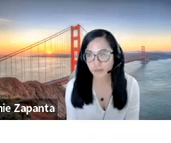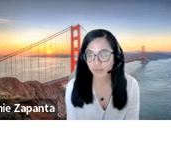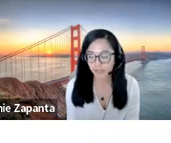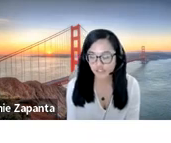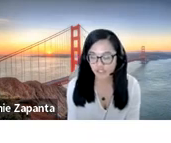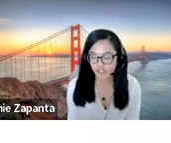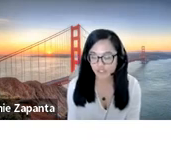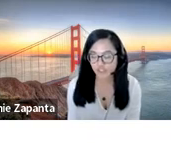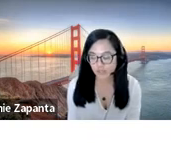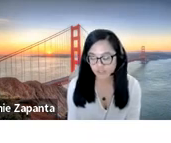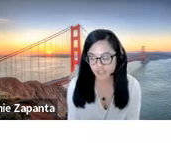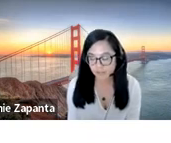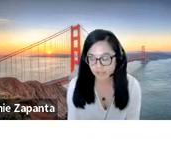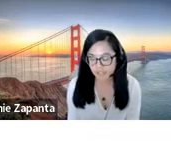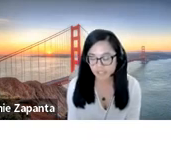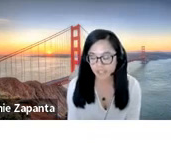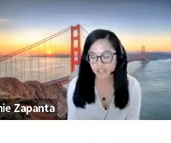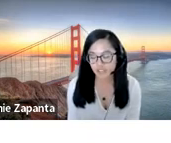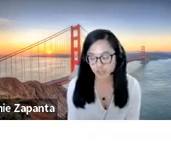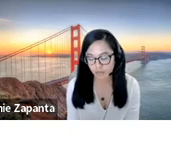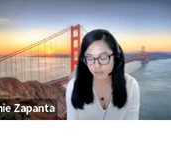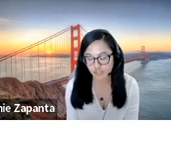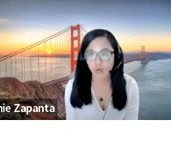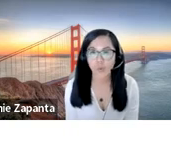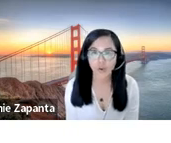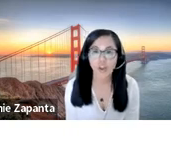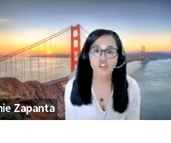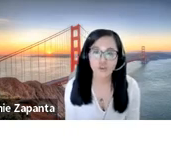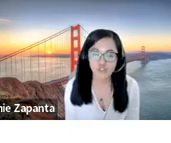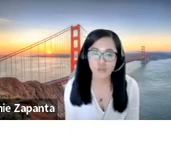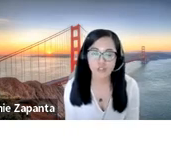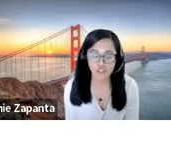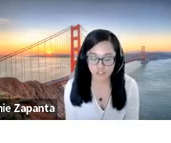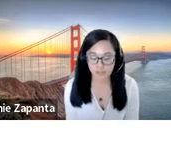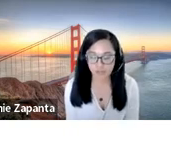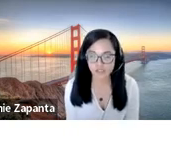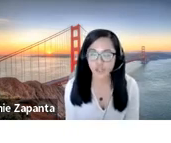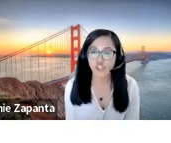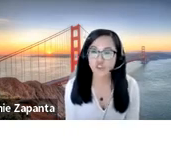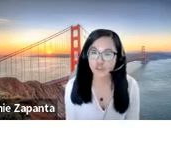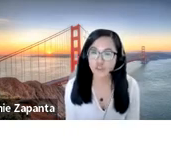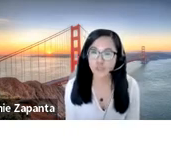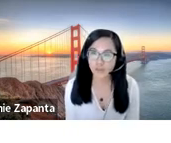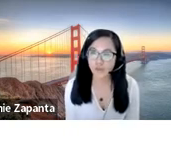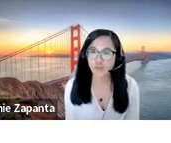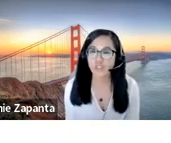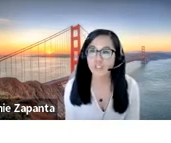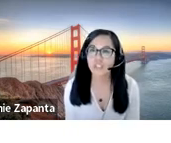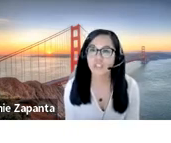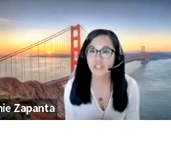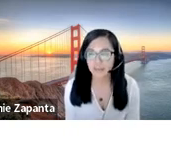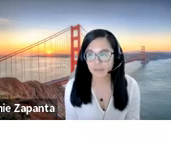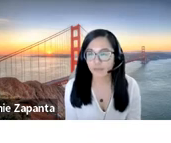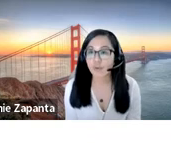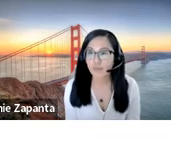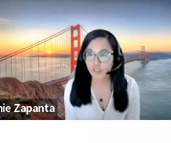employment preparation job development and job coaching or short term supports short term supports was